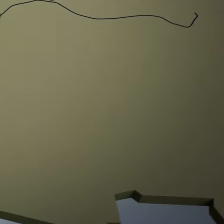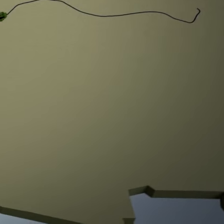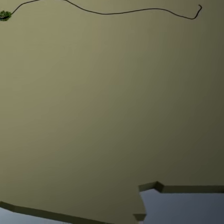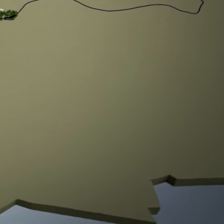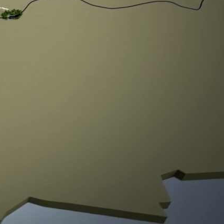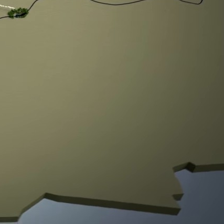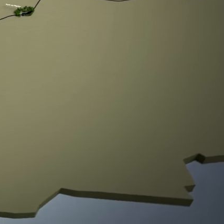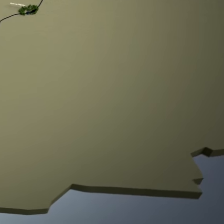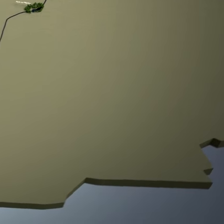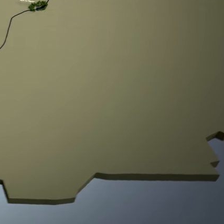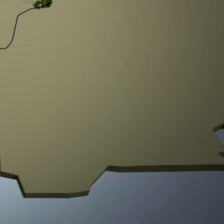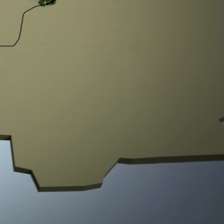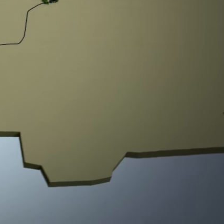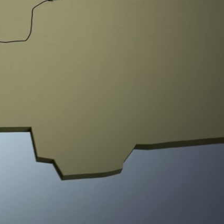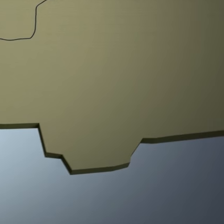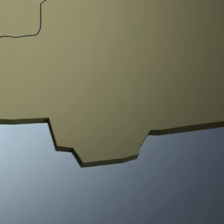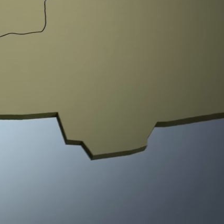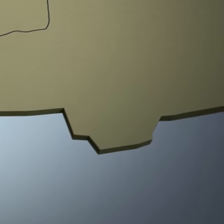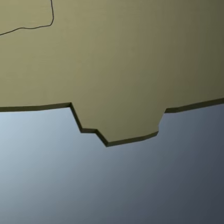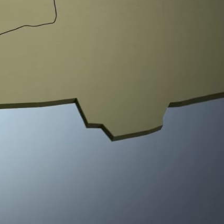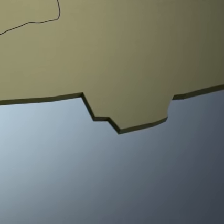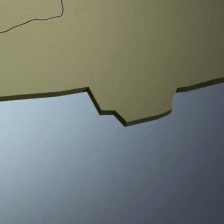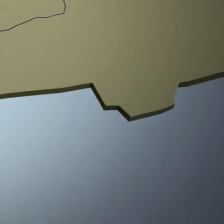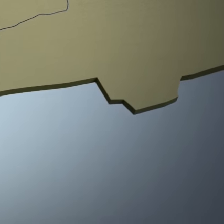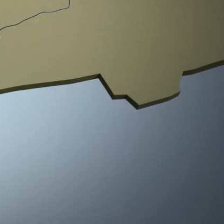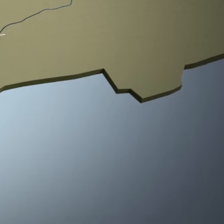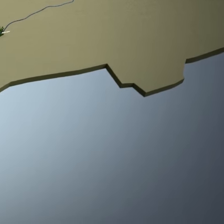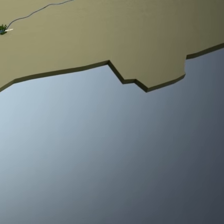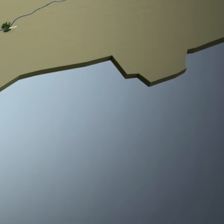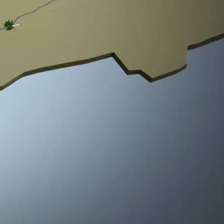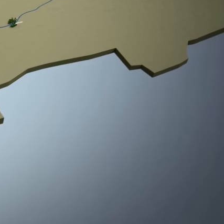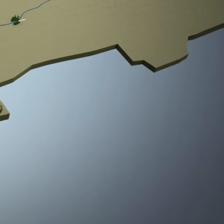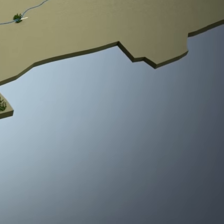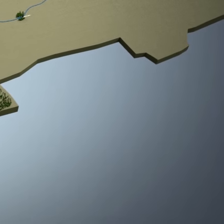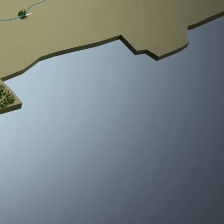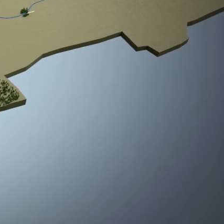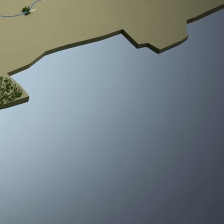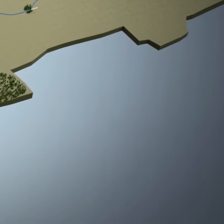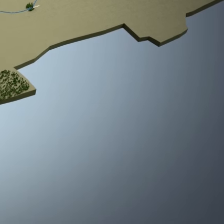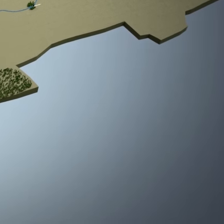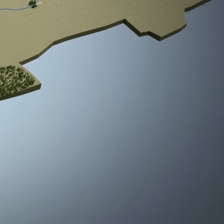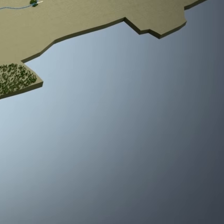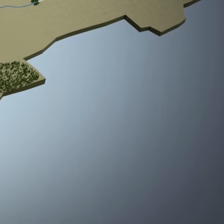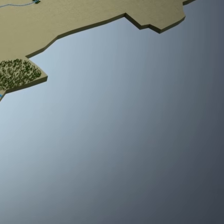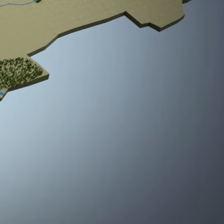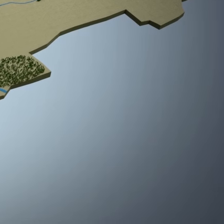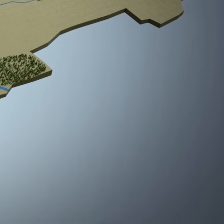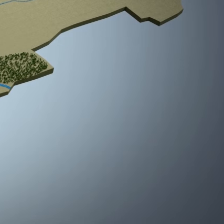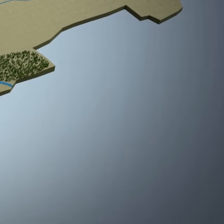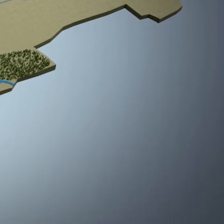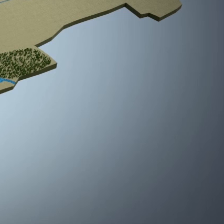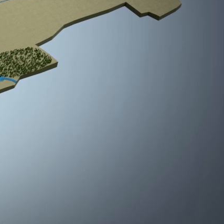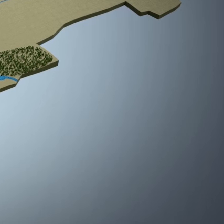Wszystkie dotychczas wspomniane rzeki mają jedną główną cechę wspólną. Ich wody, prędzej czy później, trafiają